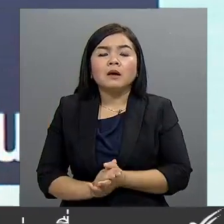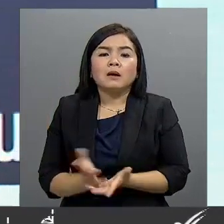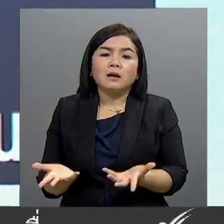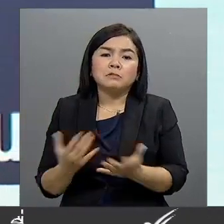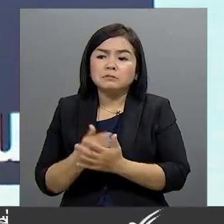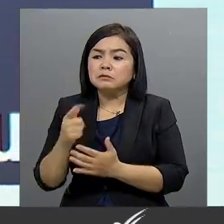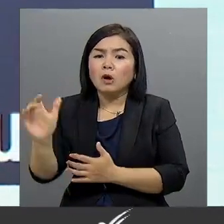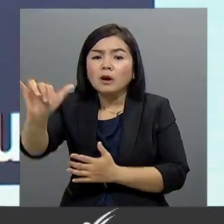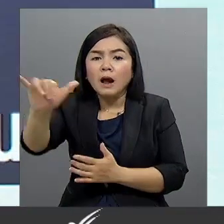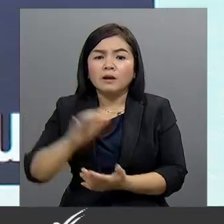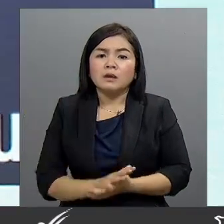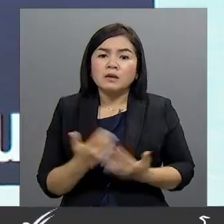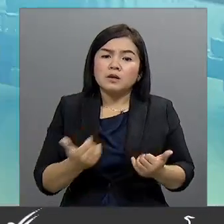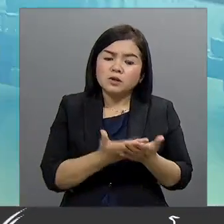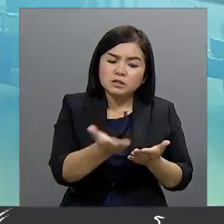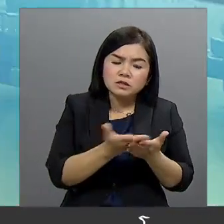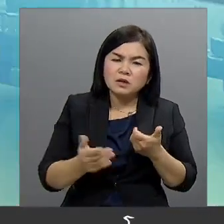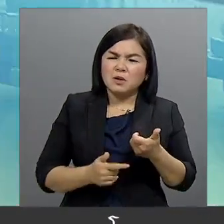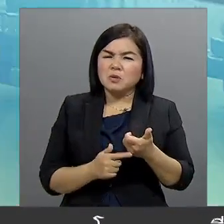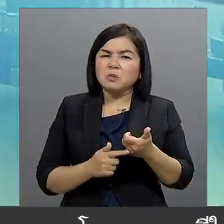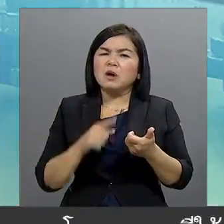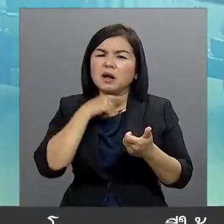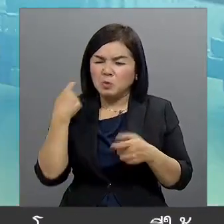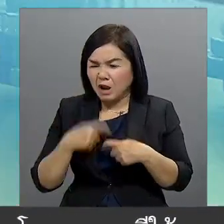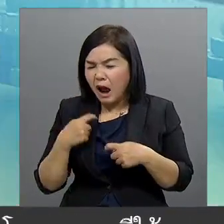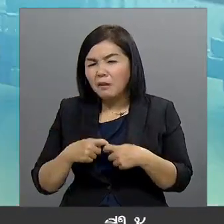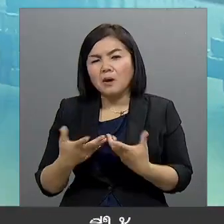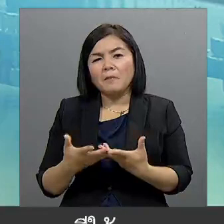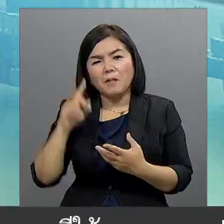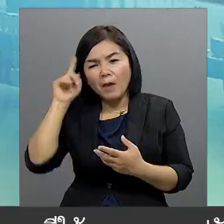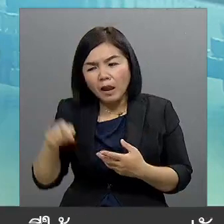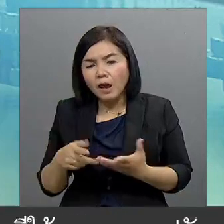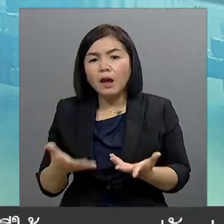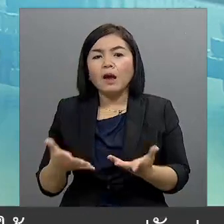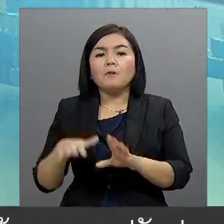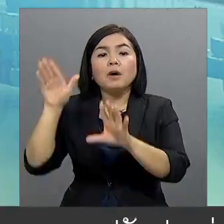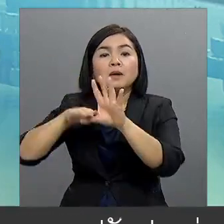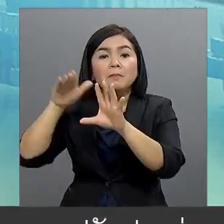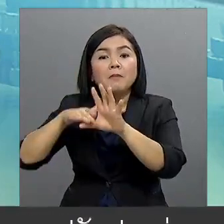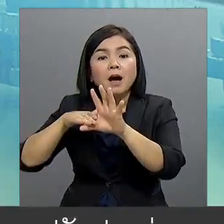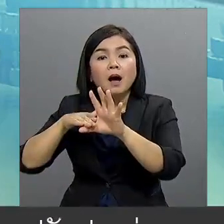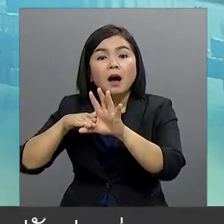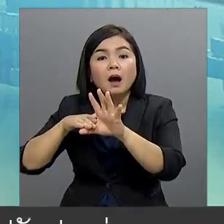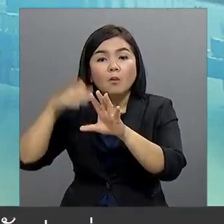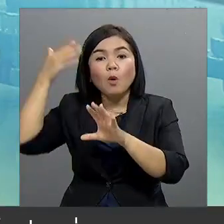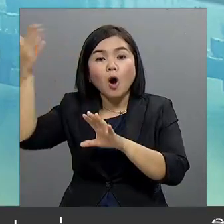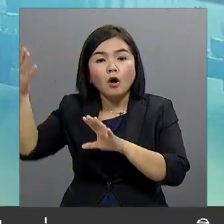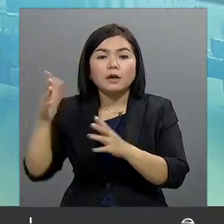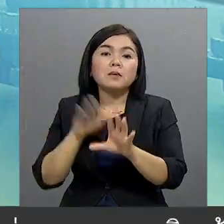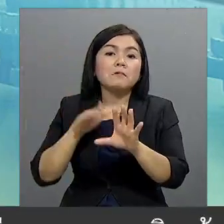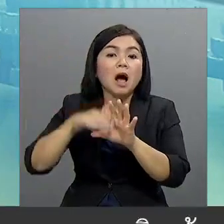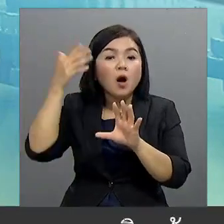วกรู้สึกว่าไม่คุ้มใช้ยากเหมอนกัน บางคนไปลงทะเบีนเผื่อไ้ก่อนเผื่อว่า ห